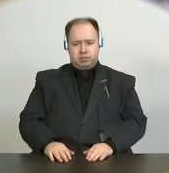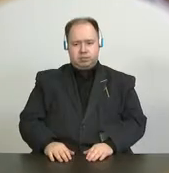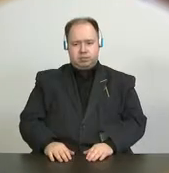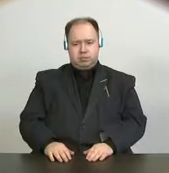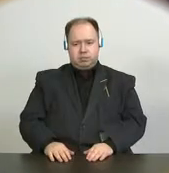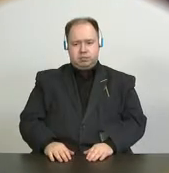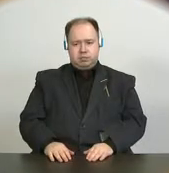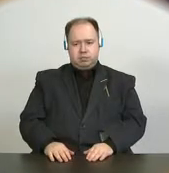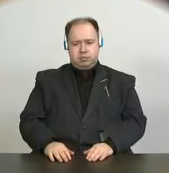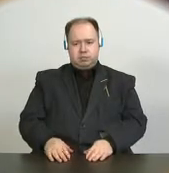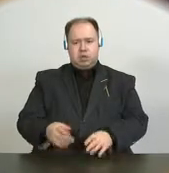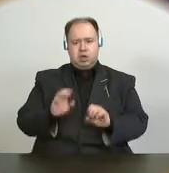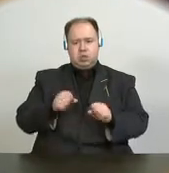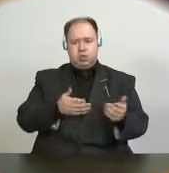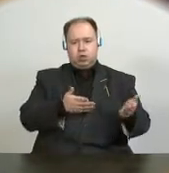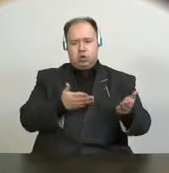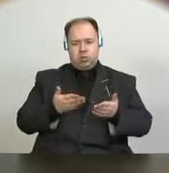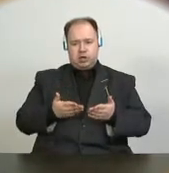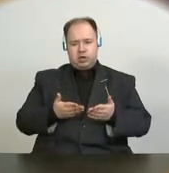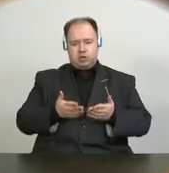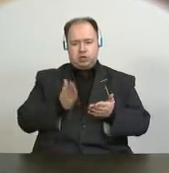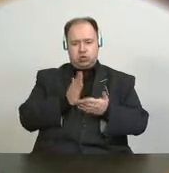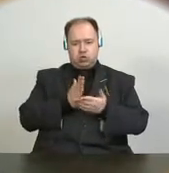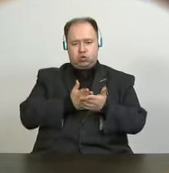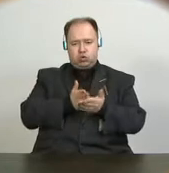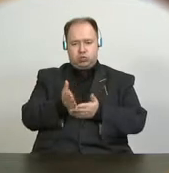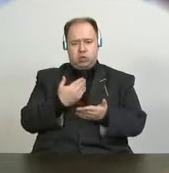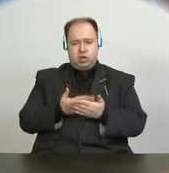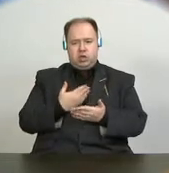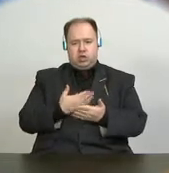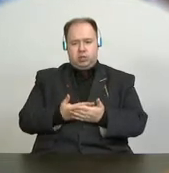что можно брать существующей области например